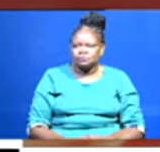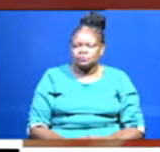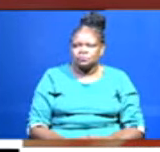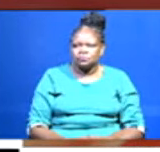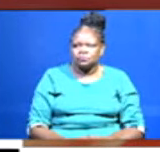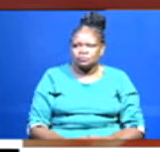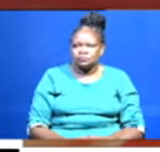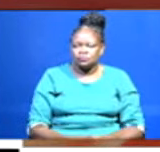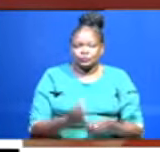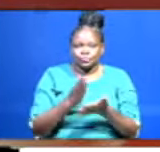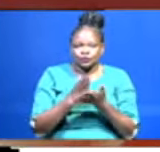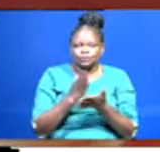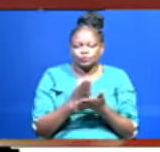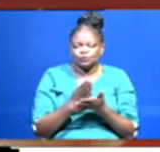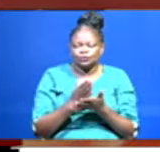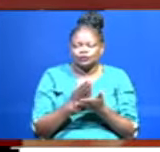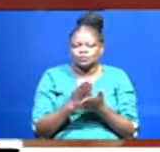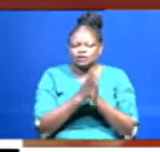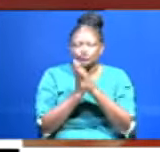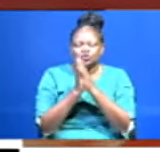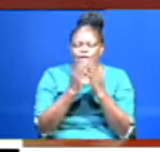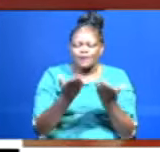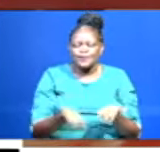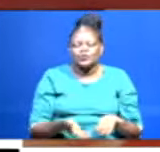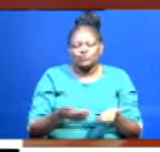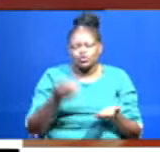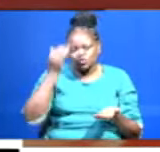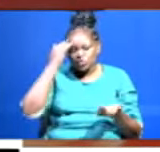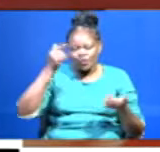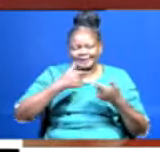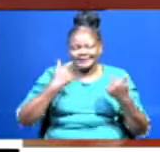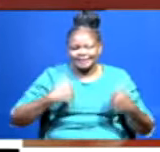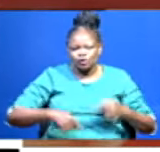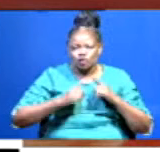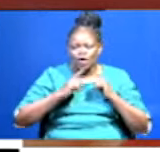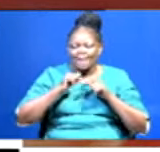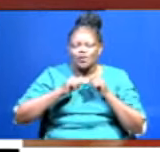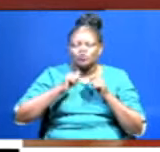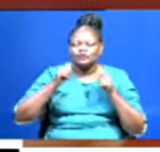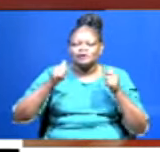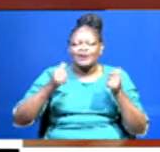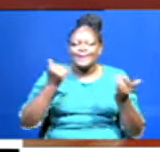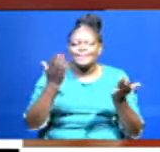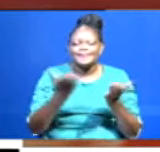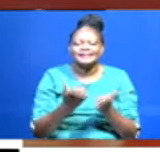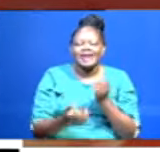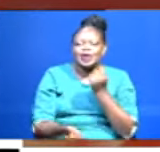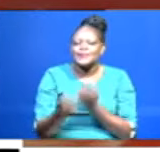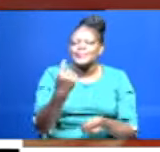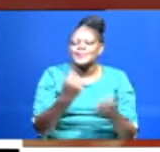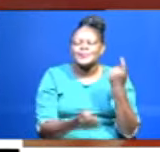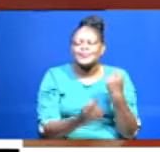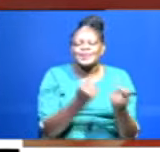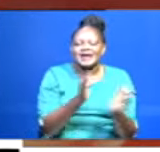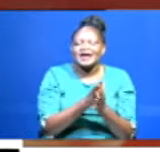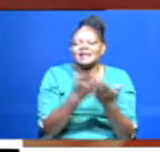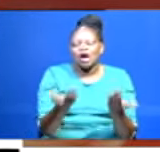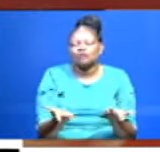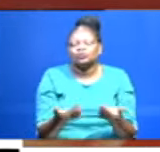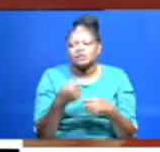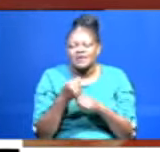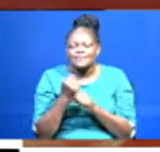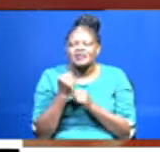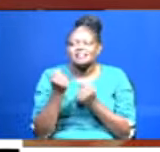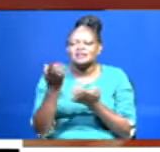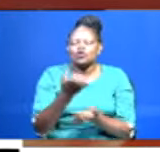Mtazamaji, katika makala yetu ya Ifahamu China leo tunaangazia jinsi biashara zinazoibuka na zinavyochochea kufufuka kwa uchumi